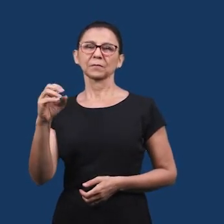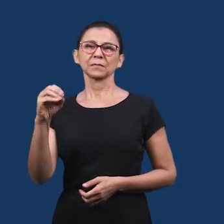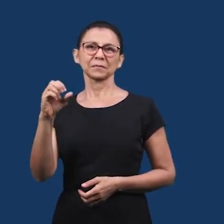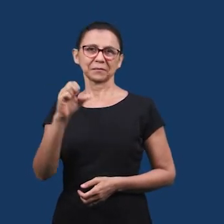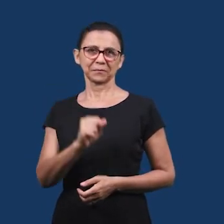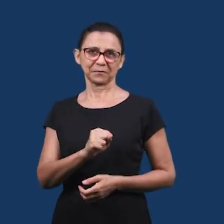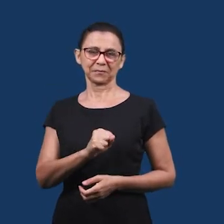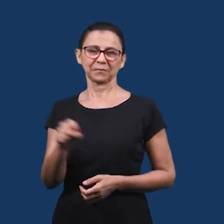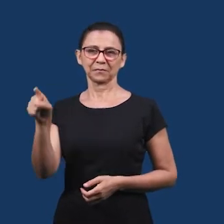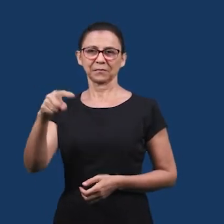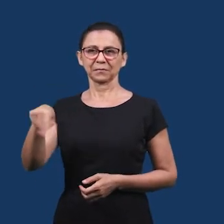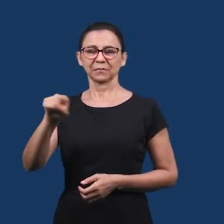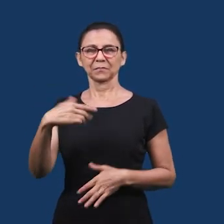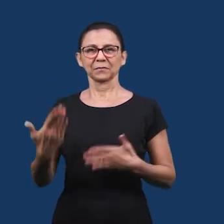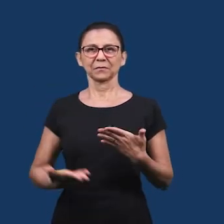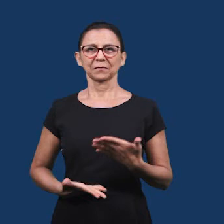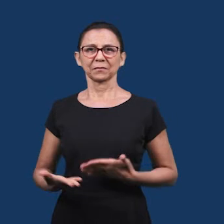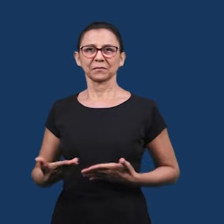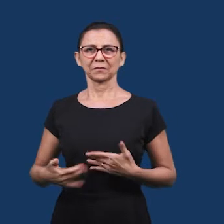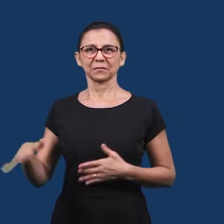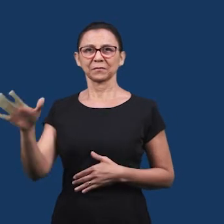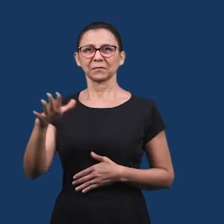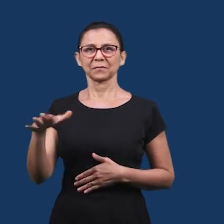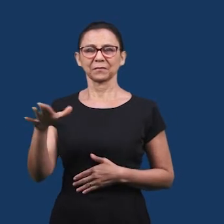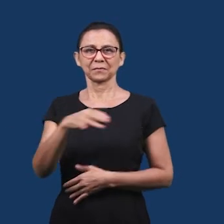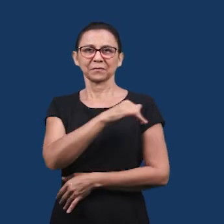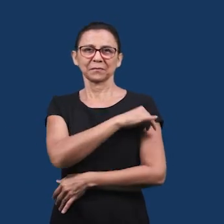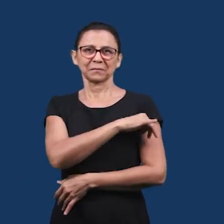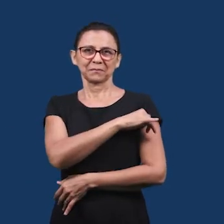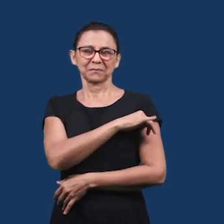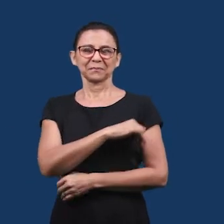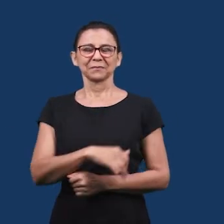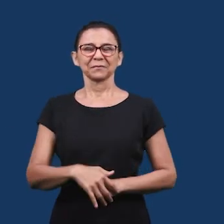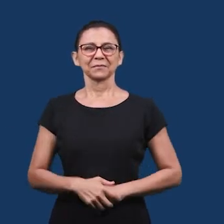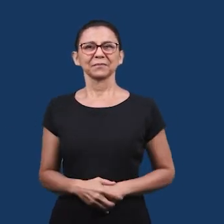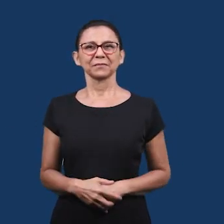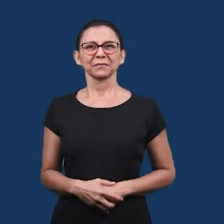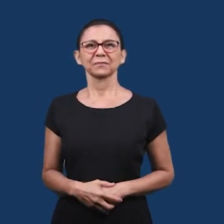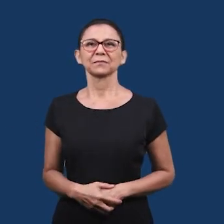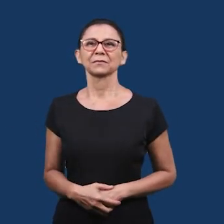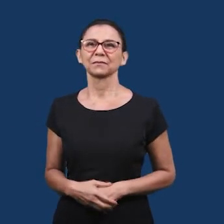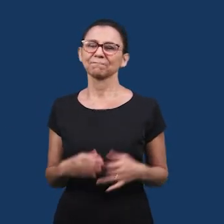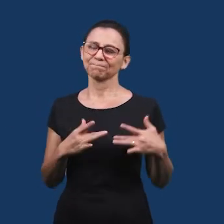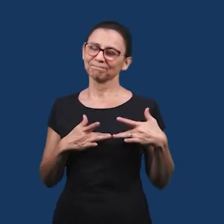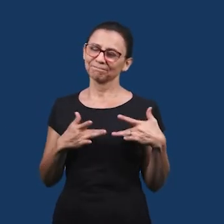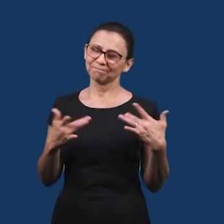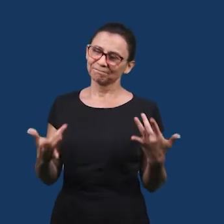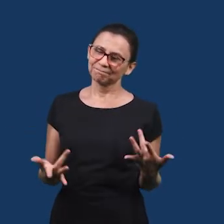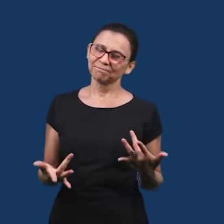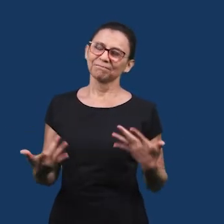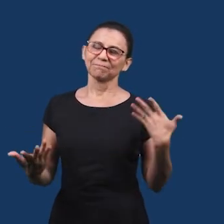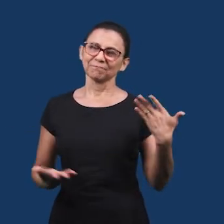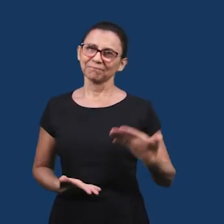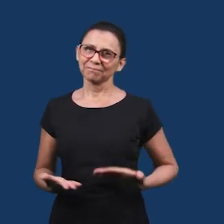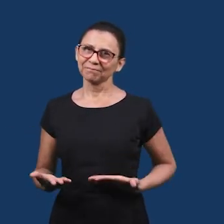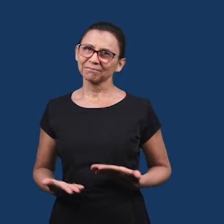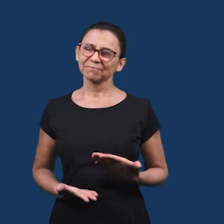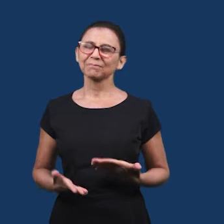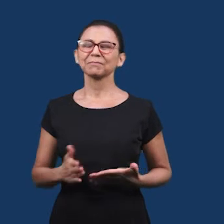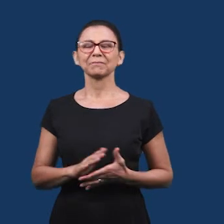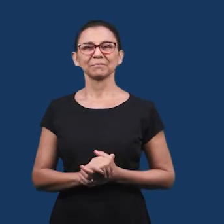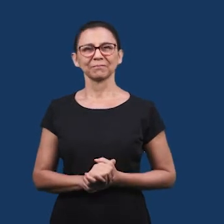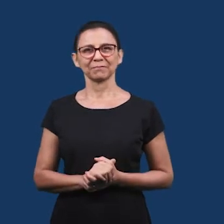в Рио-де-Жанейро. Возлюбленные братья и сестры из церкви региона, мир